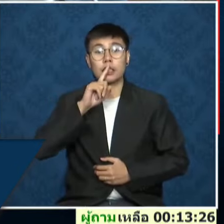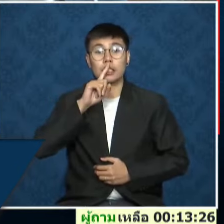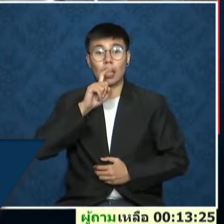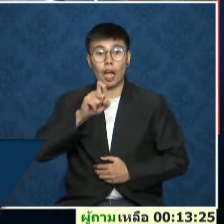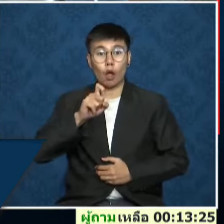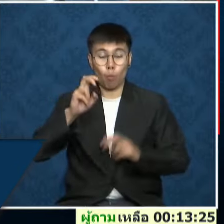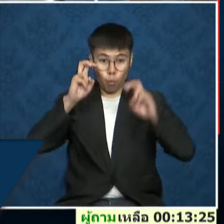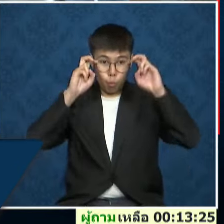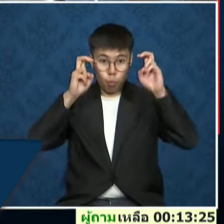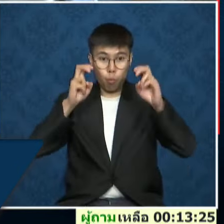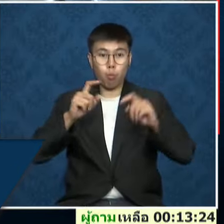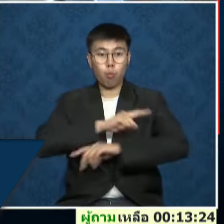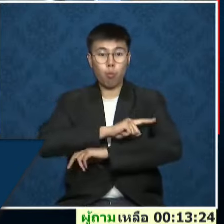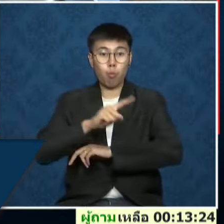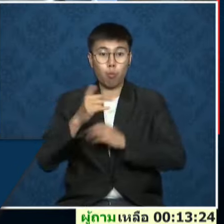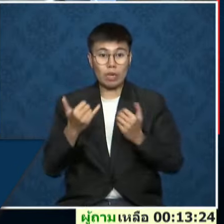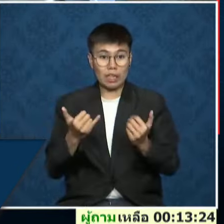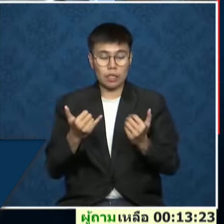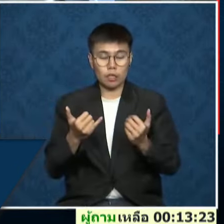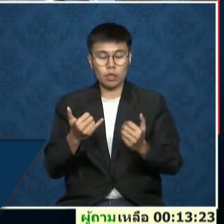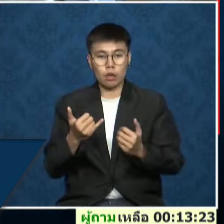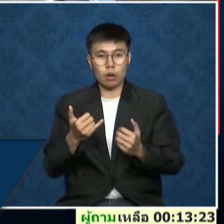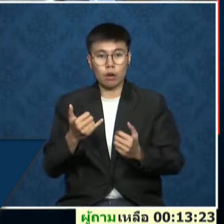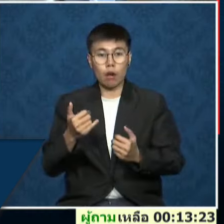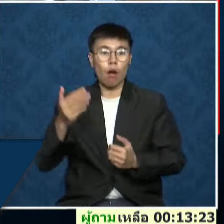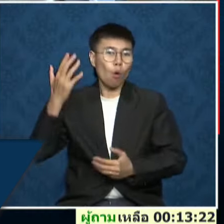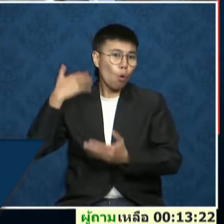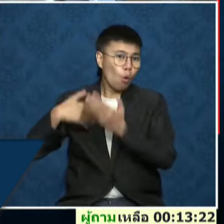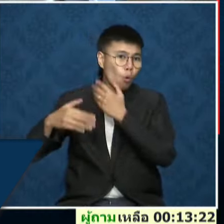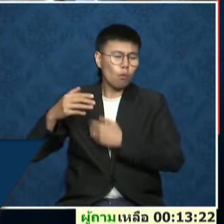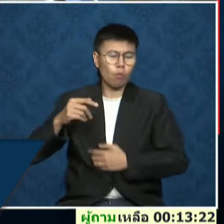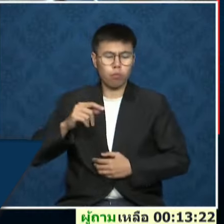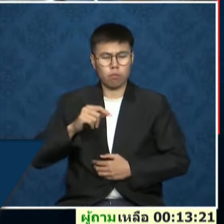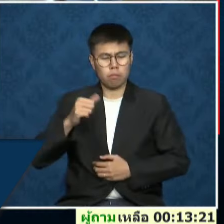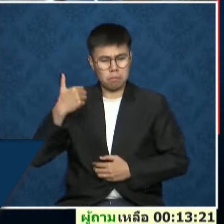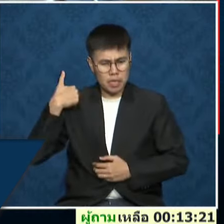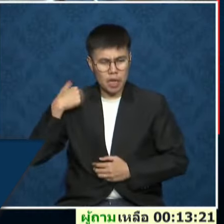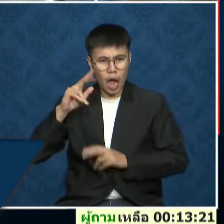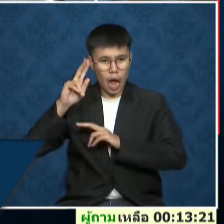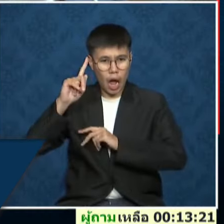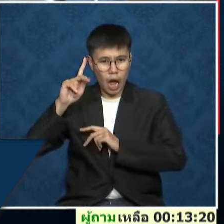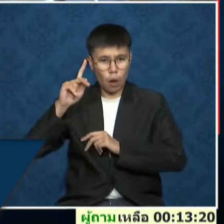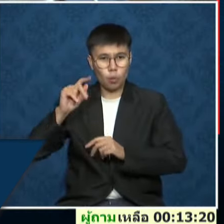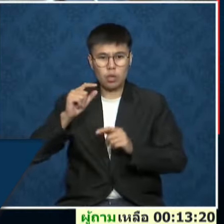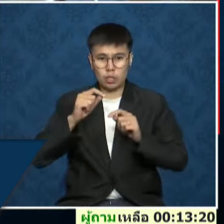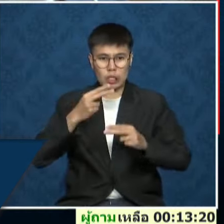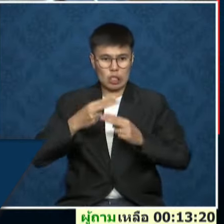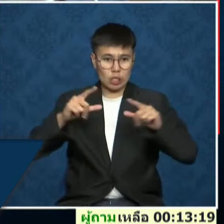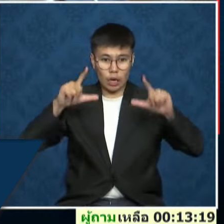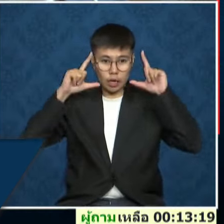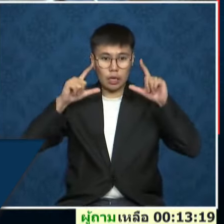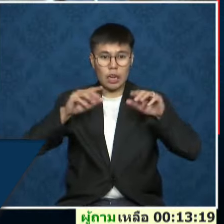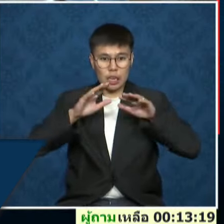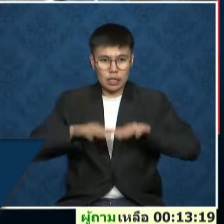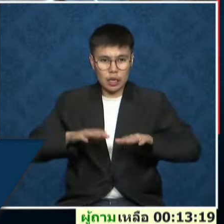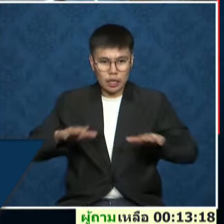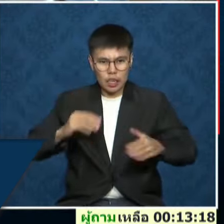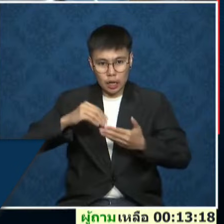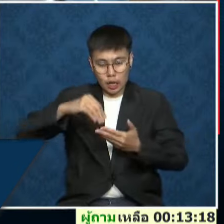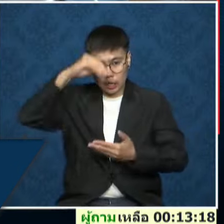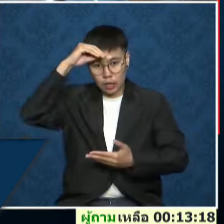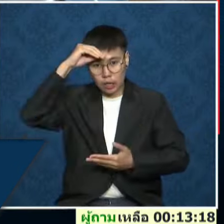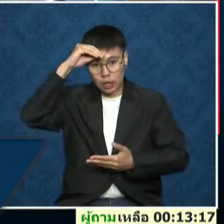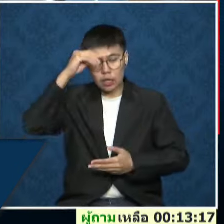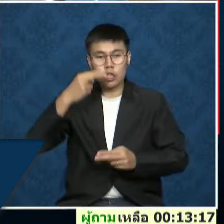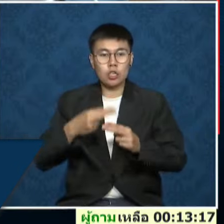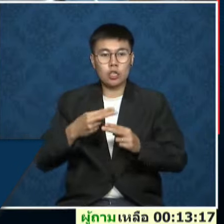ในวันนี้ค่ะท่านประธานไม่กี่วันมานี้นี่เองก็มีข่าวใหญ่ปรากฏเป็นคลิปเด็กนักเรียนโรงเรียนรา